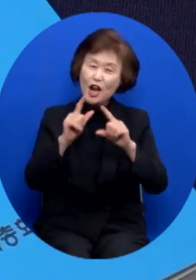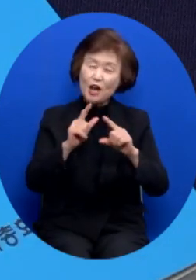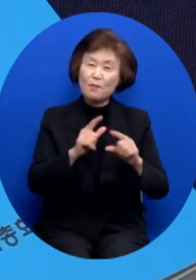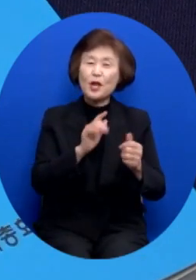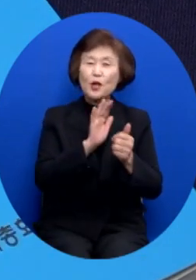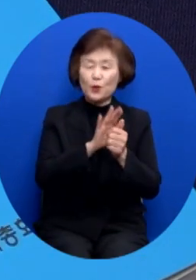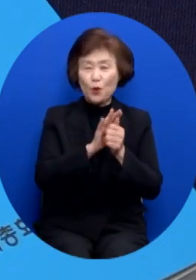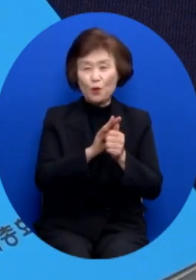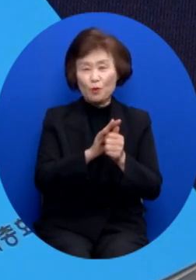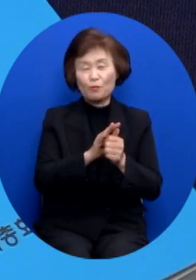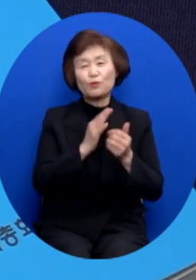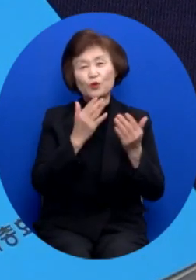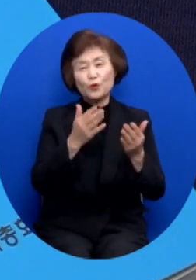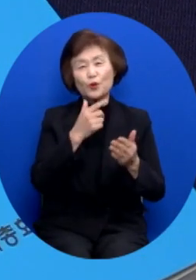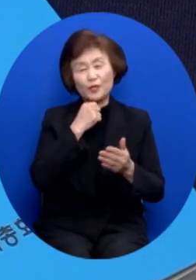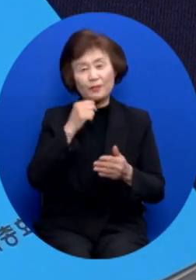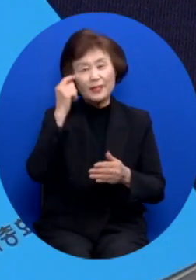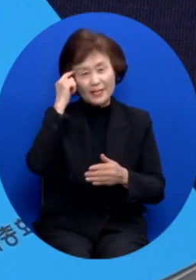CTS 뉴스 장수입니다